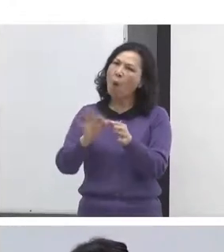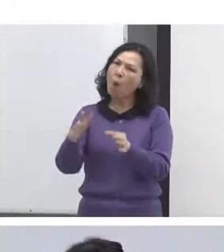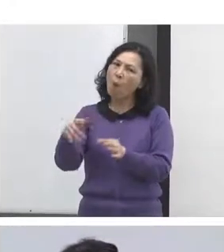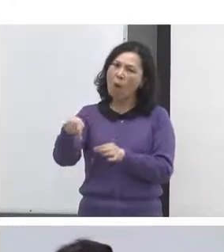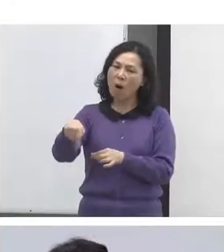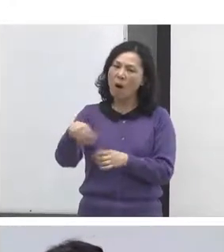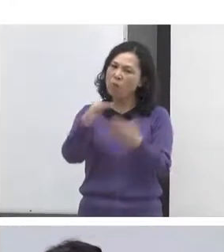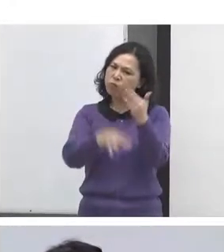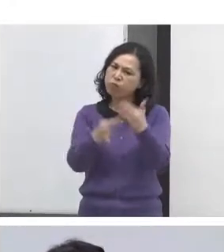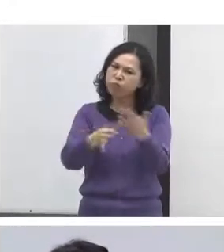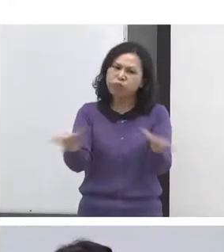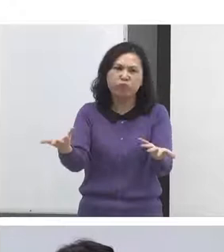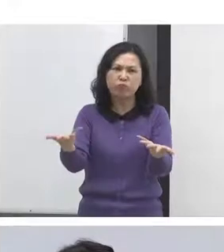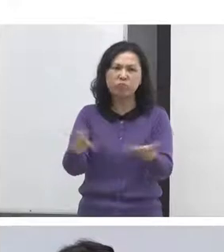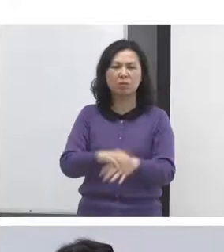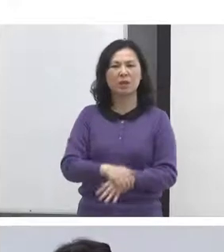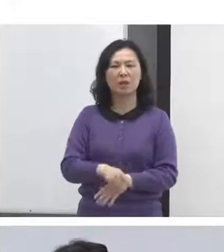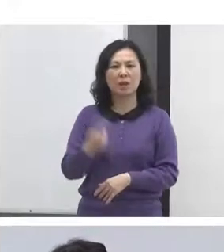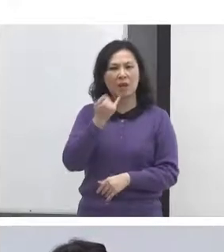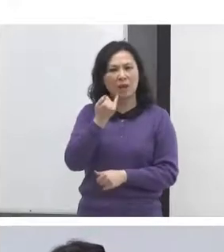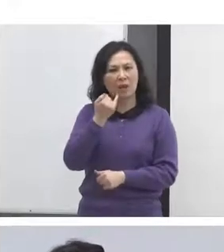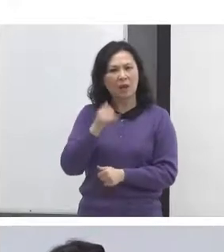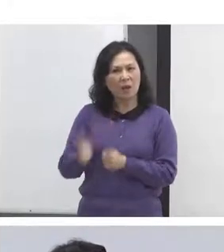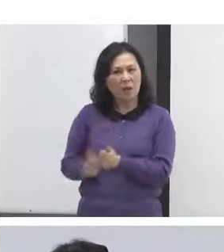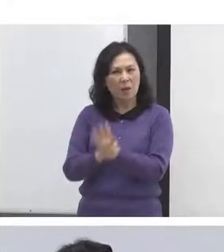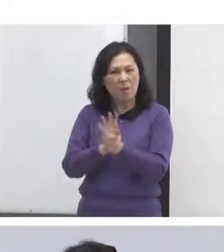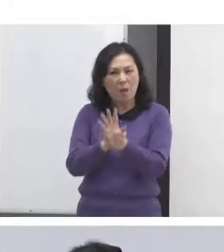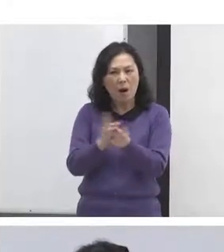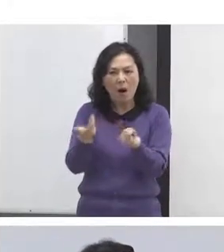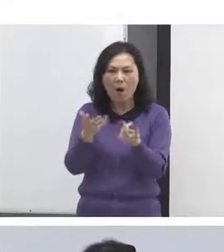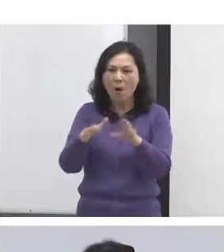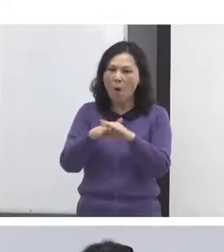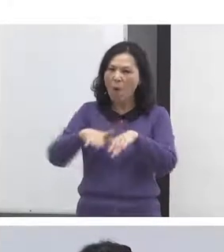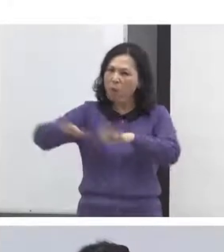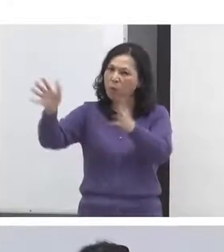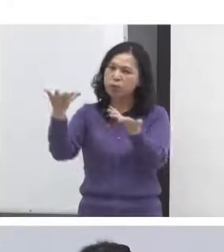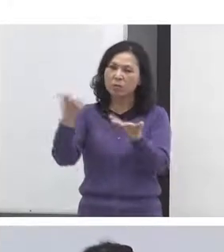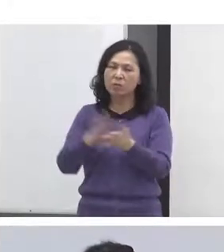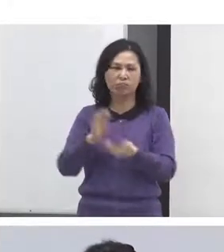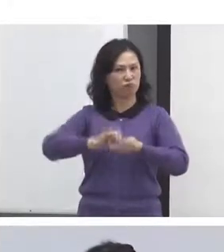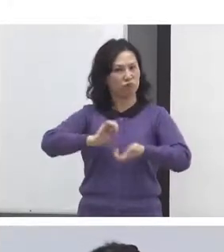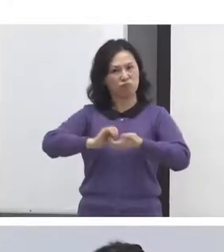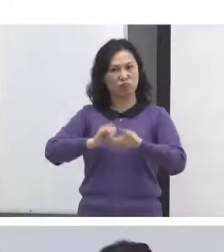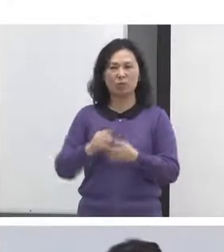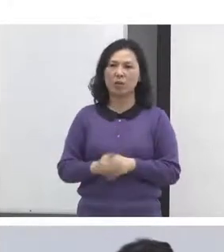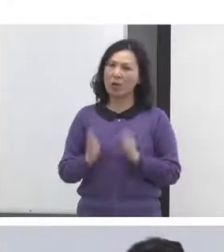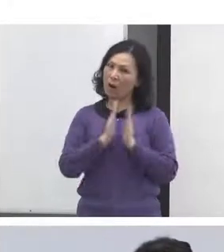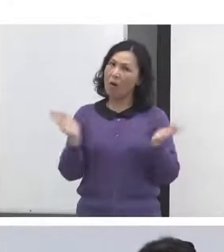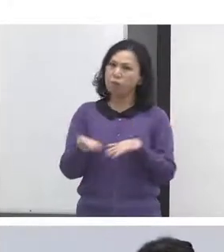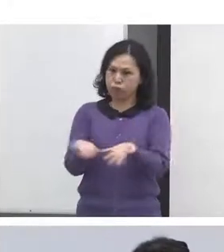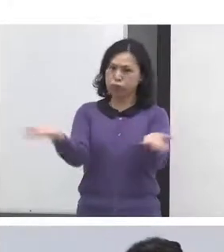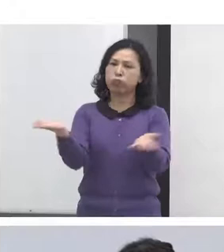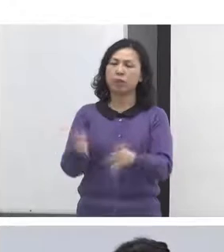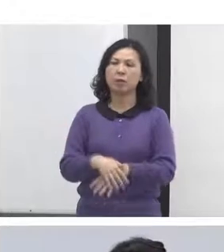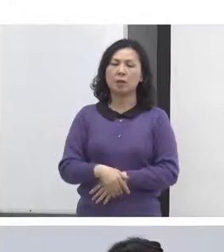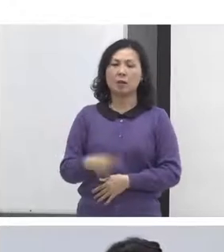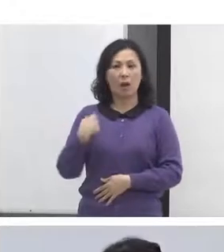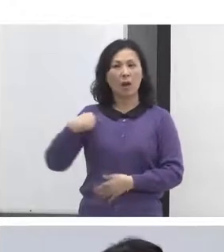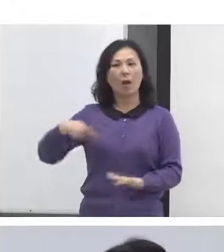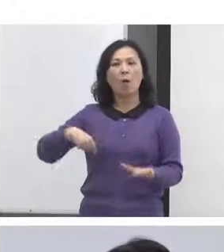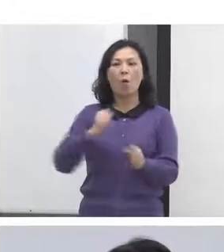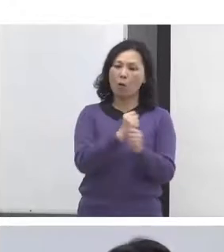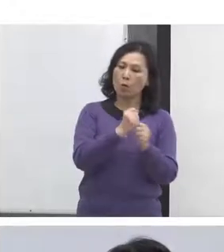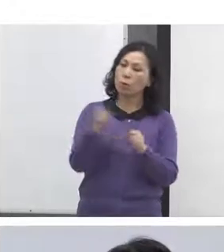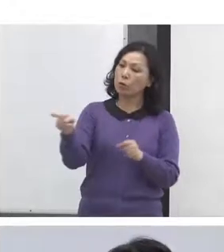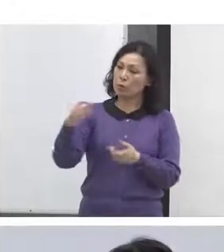子一个制度才能够促进文明发展呢？不一定啊，我们可以用比较开放的授权方式，然后我做的东西你也可以